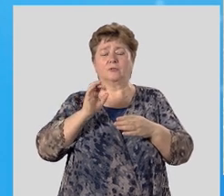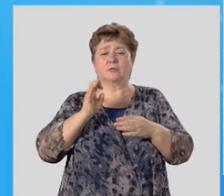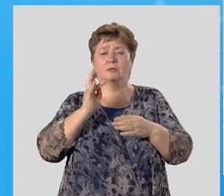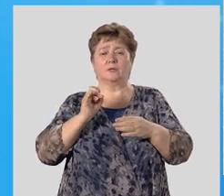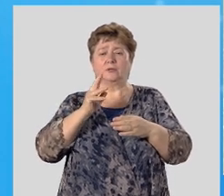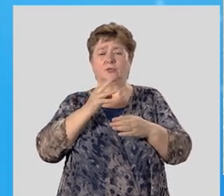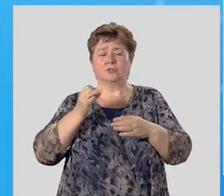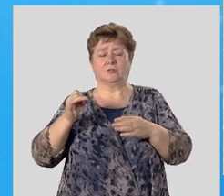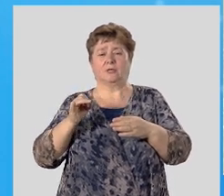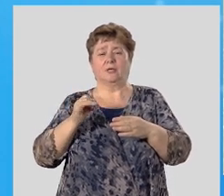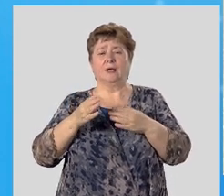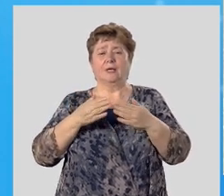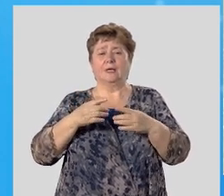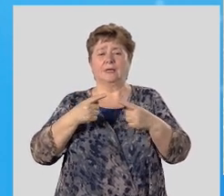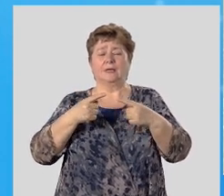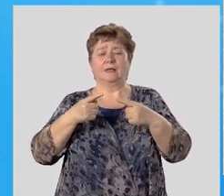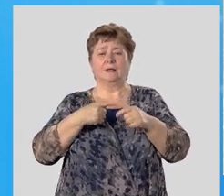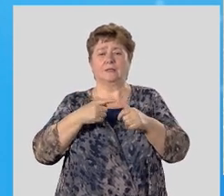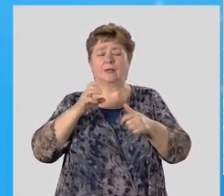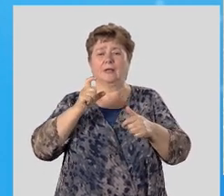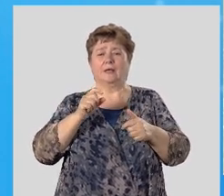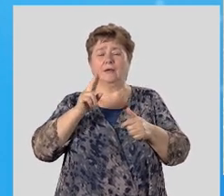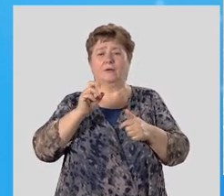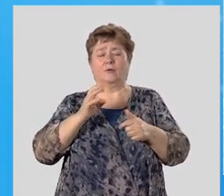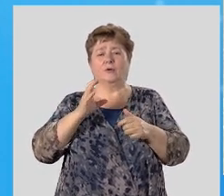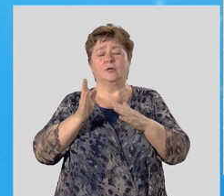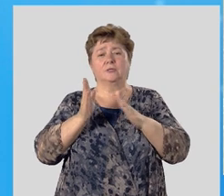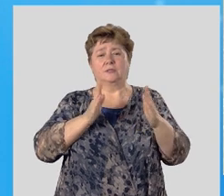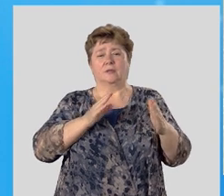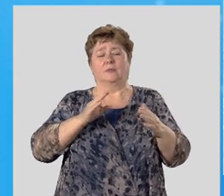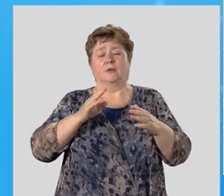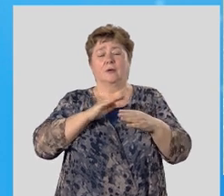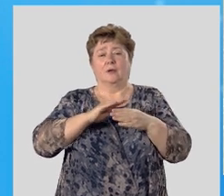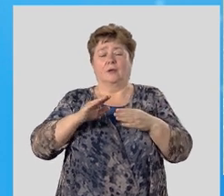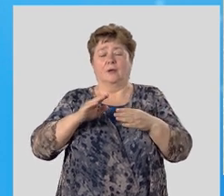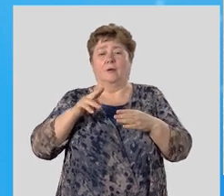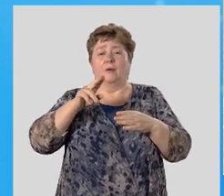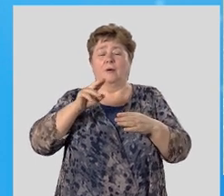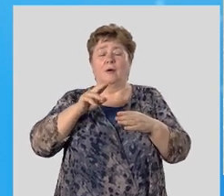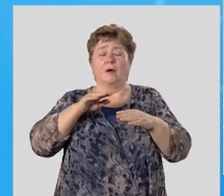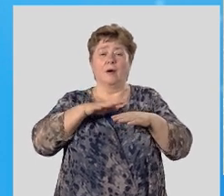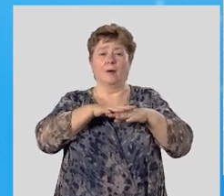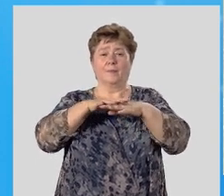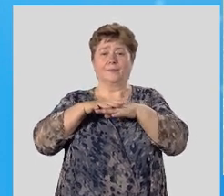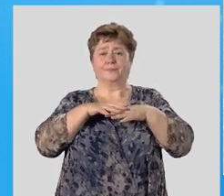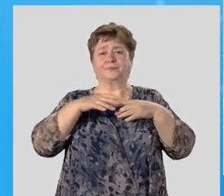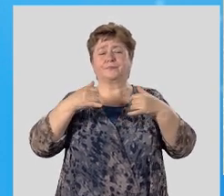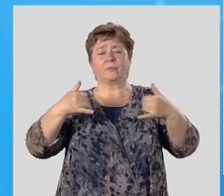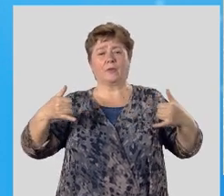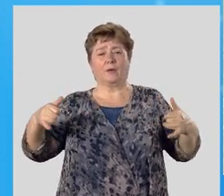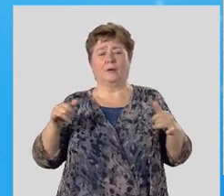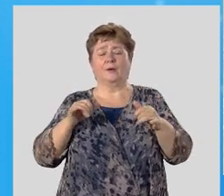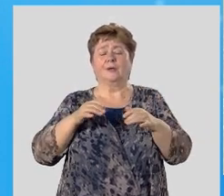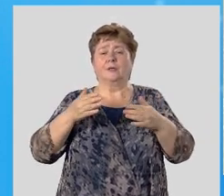Биогеоценотический, или его еще называют экосистемным уровнем. Популяции разных видов